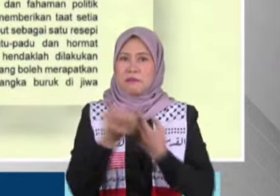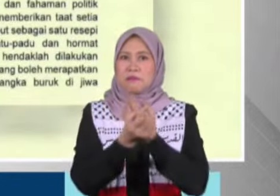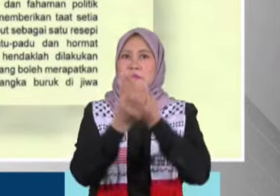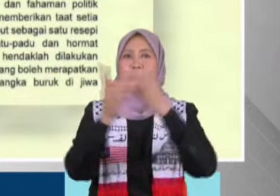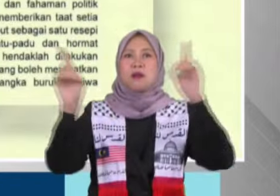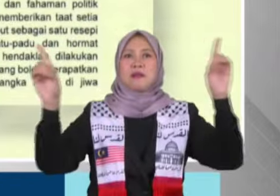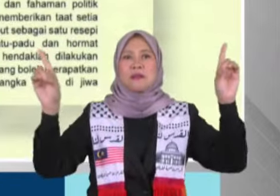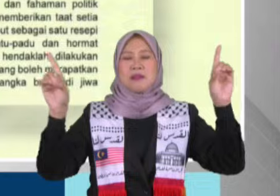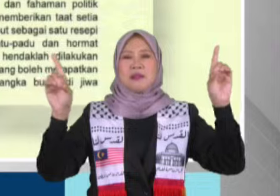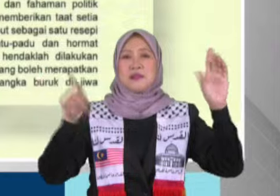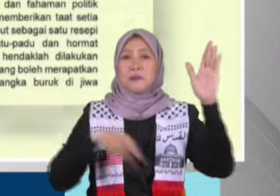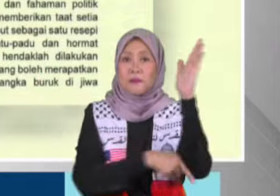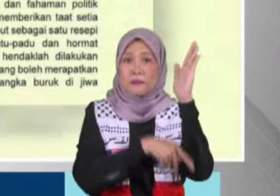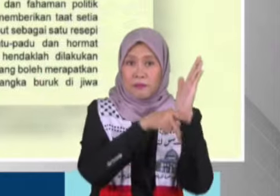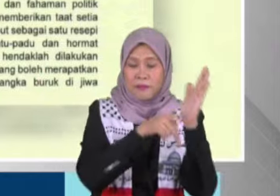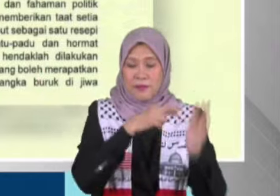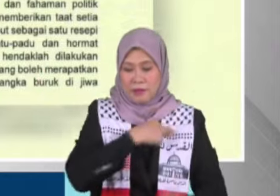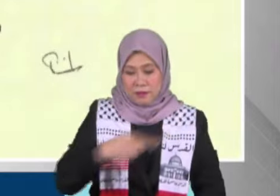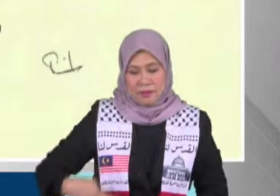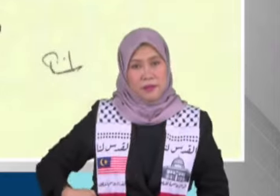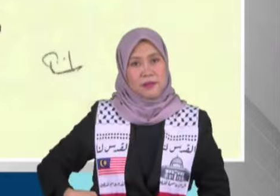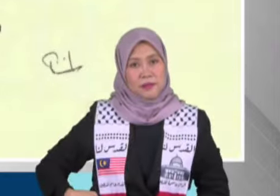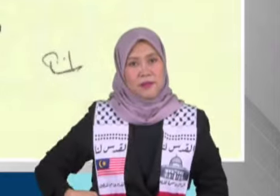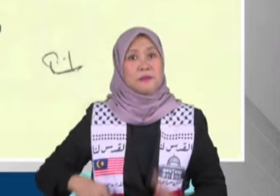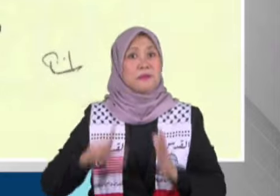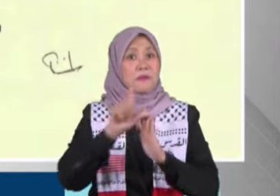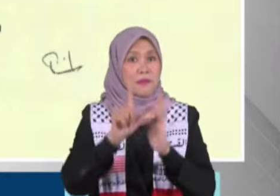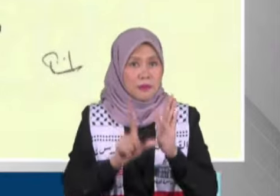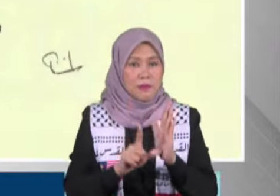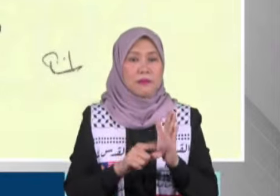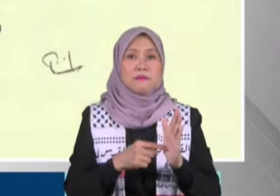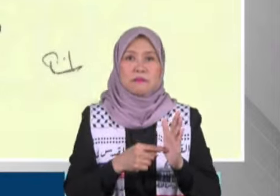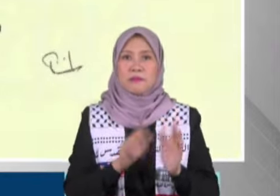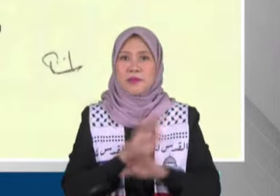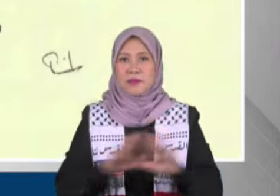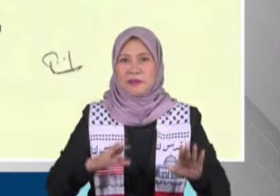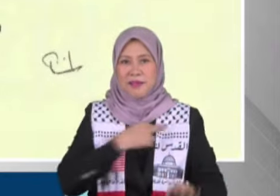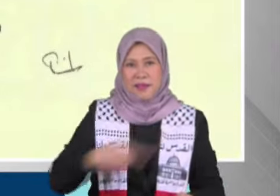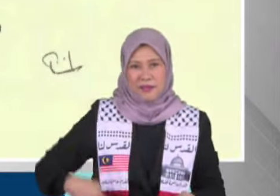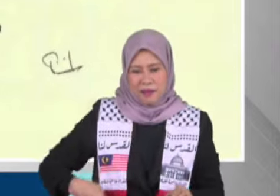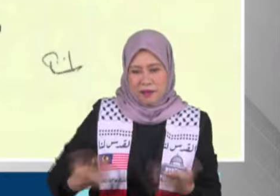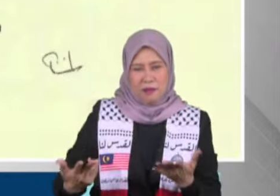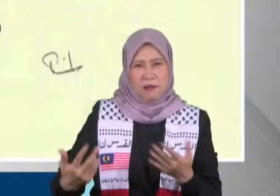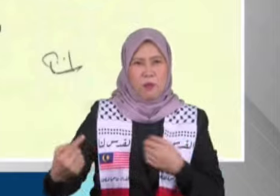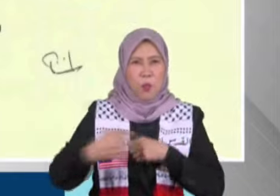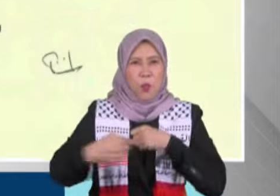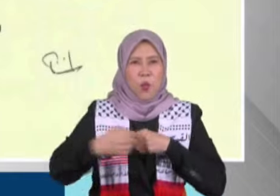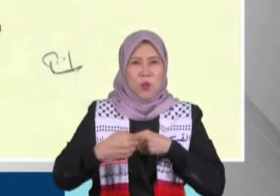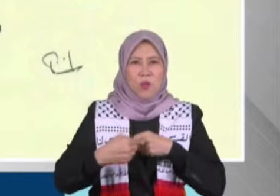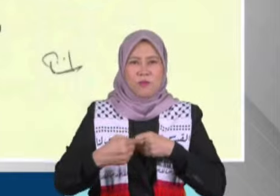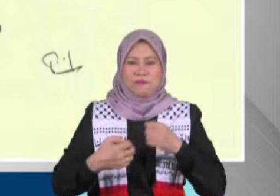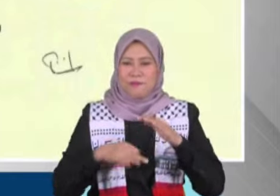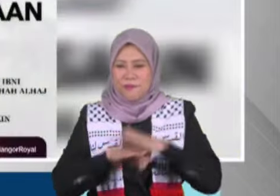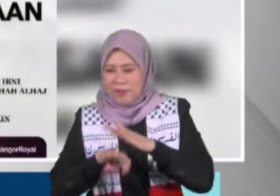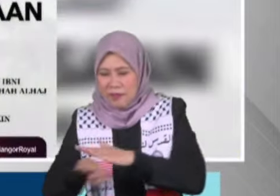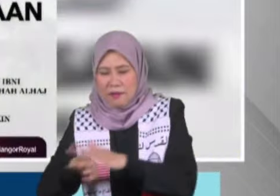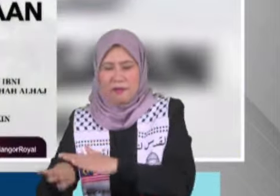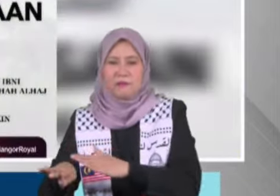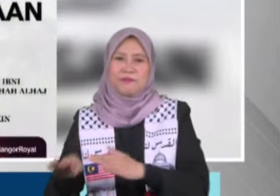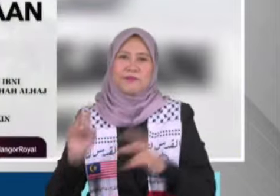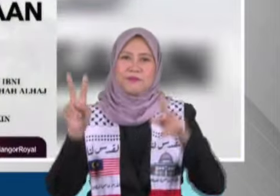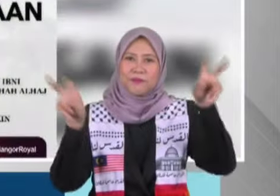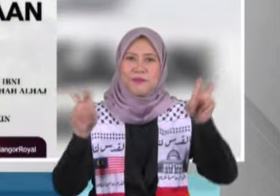demokrasi berparlimen dan raja berpelanggaan, institusi raja tidak sepatutnya dihirit dengan tomahan dan fitnah isu politik.